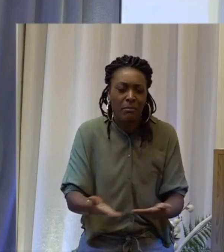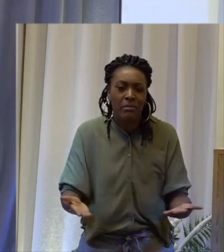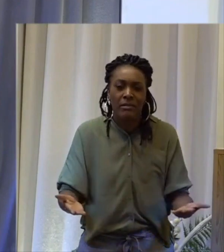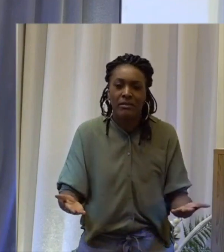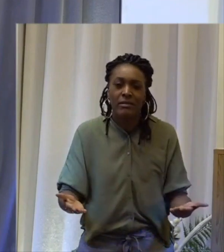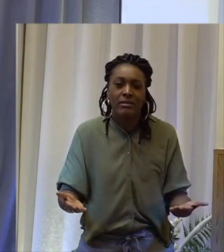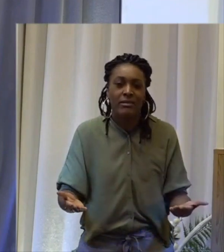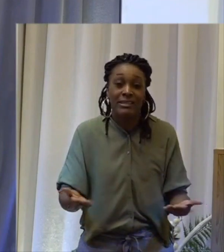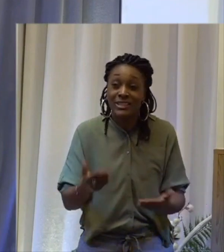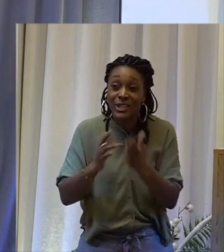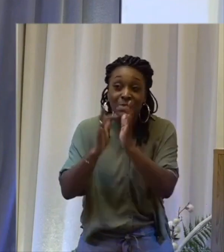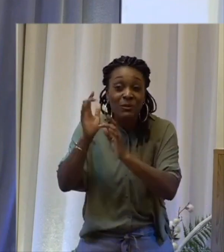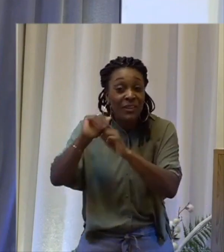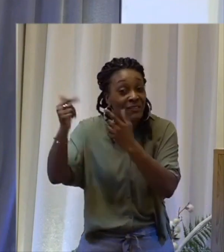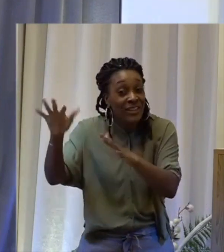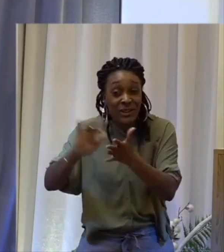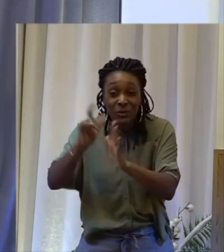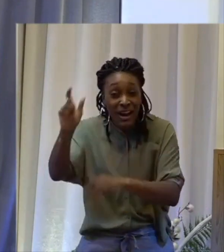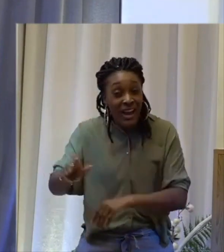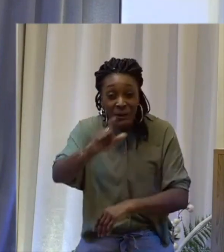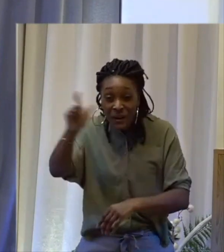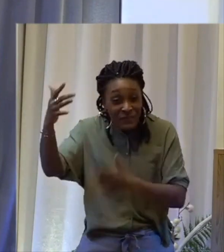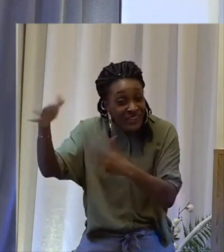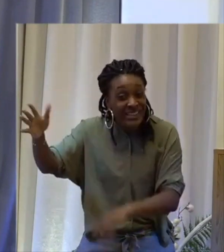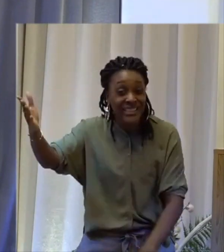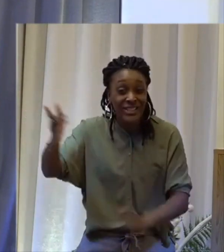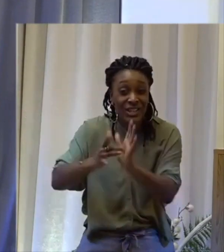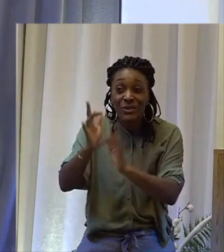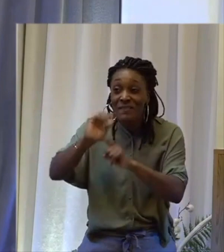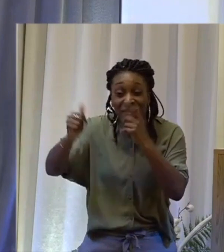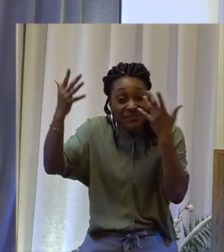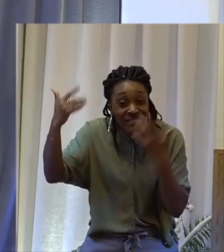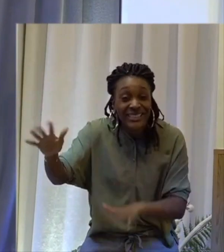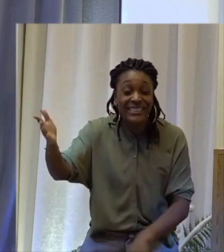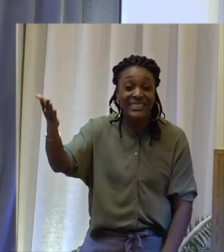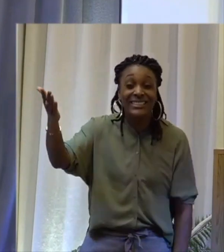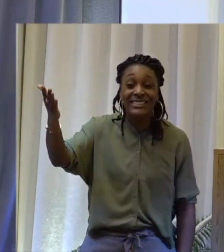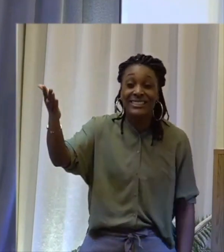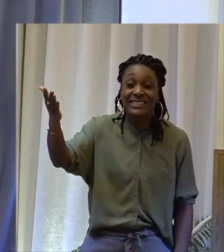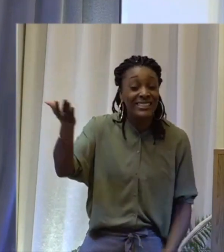Parce que tout a été accompli. Le prix a été payé.